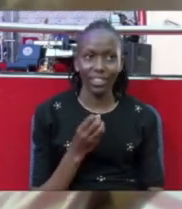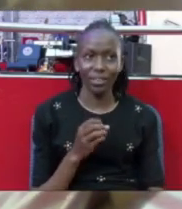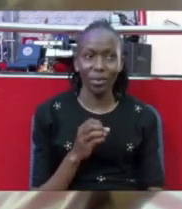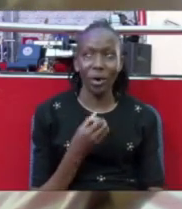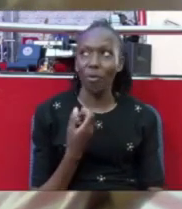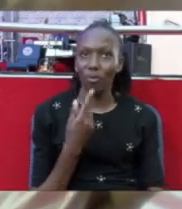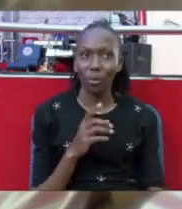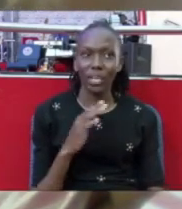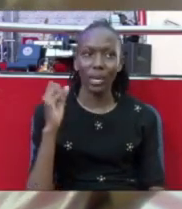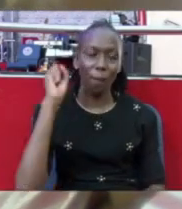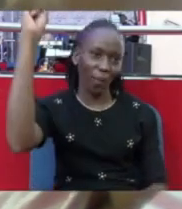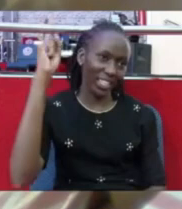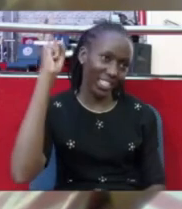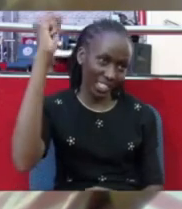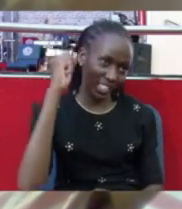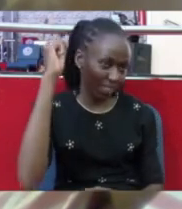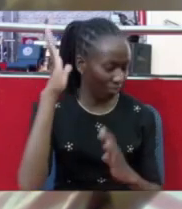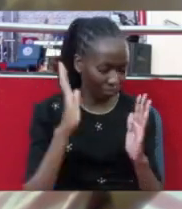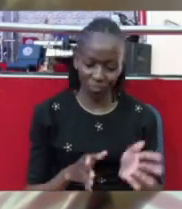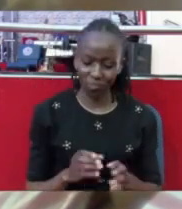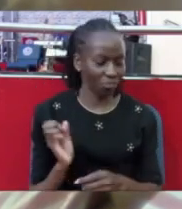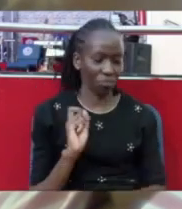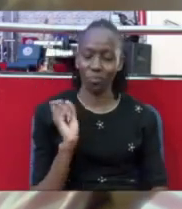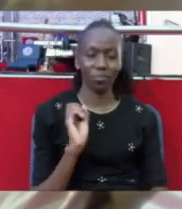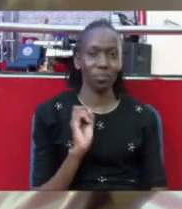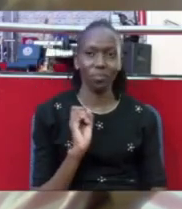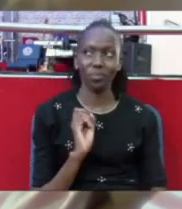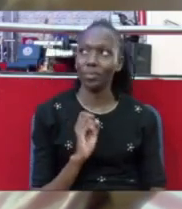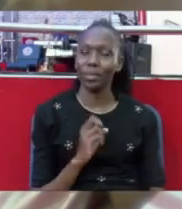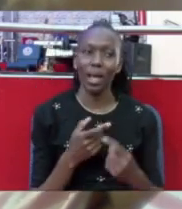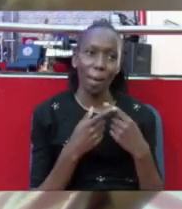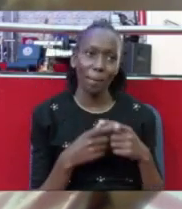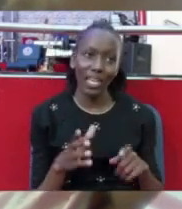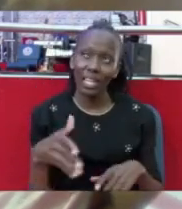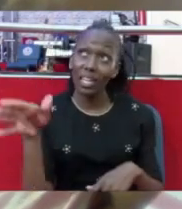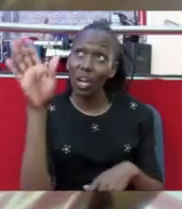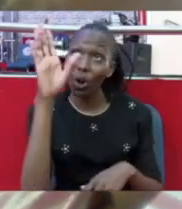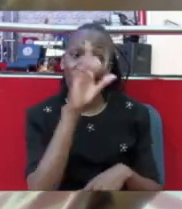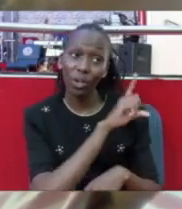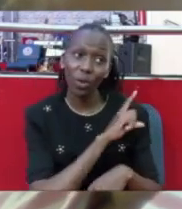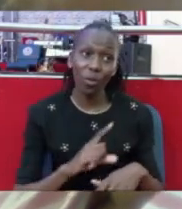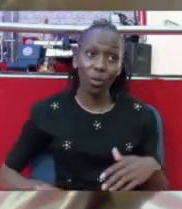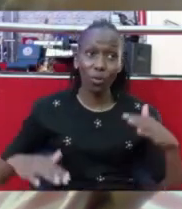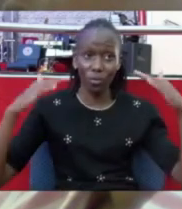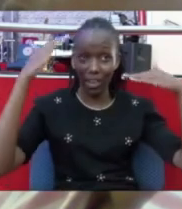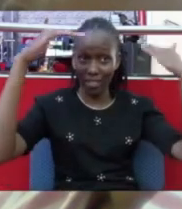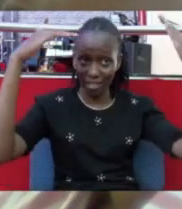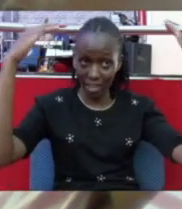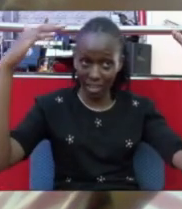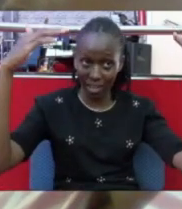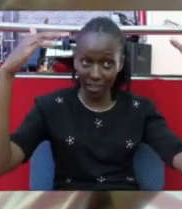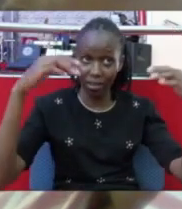politician. Na hakuna mtu kwa serikali aliweza kunisaidia. But the Lord God of heaven, lakini Mungu wa mbingu,